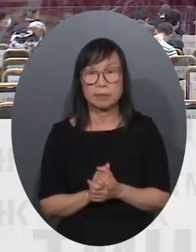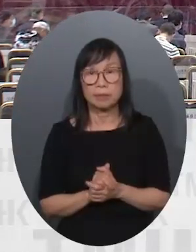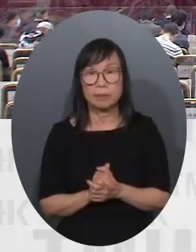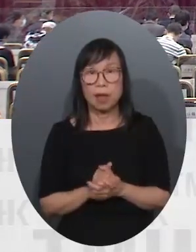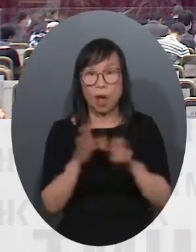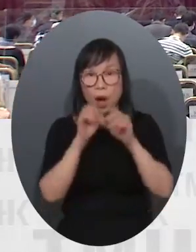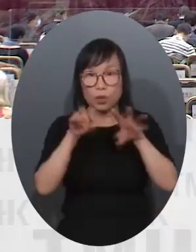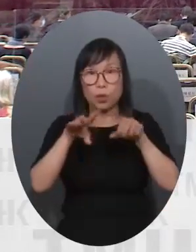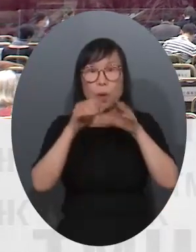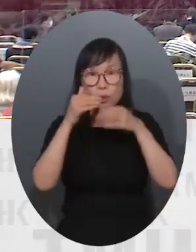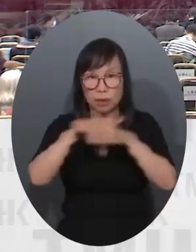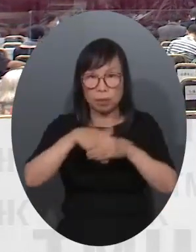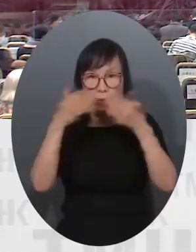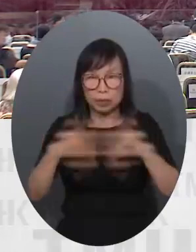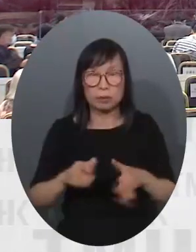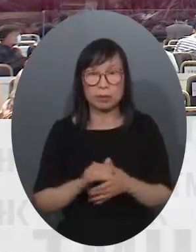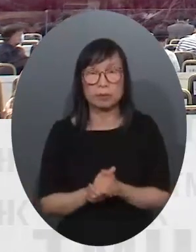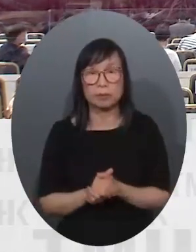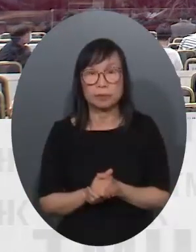我宣布投票結束。